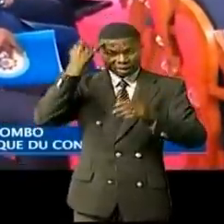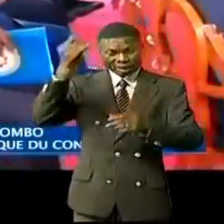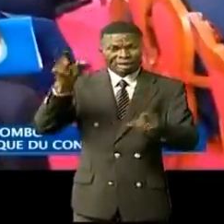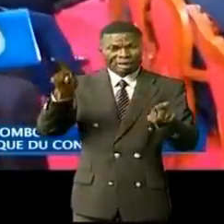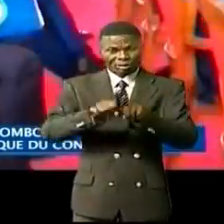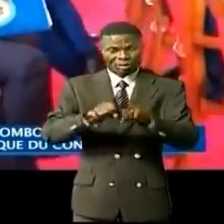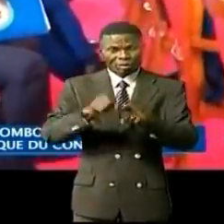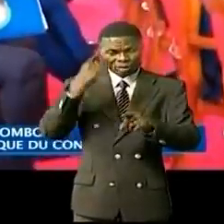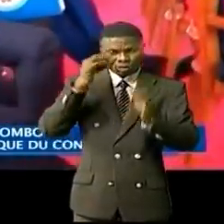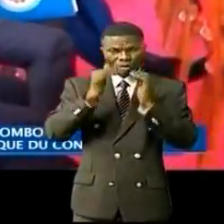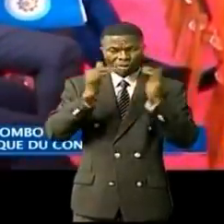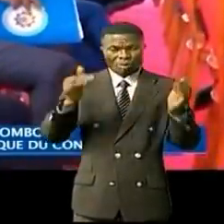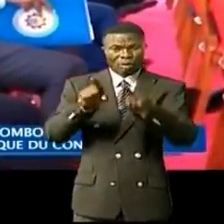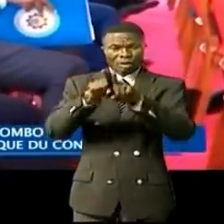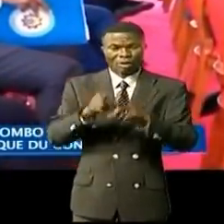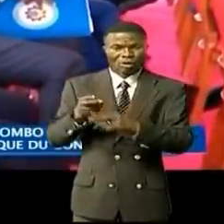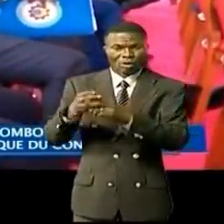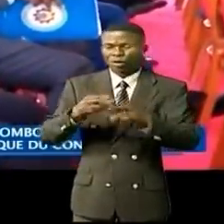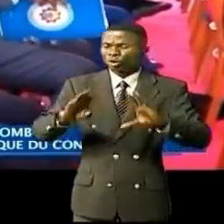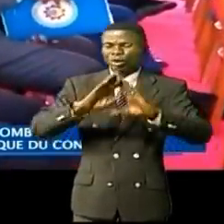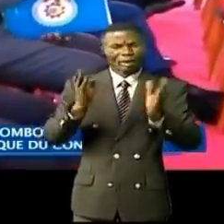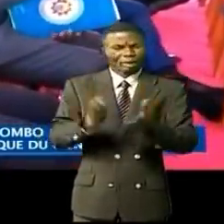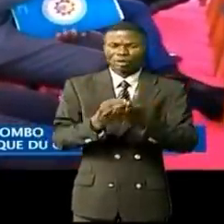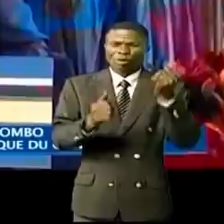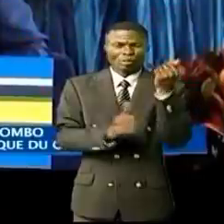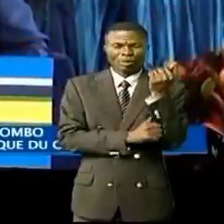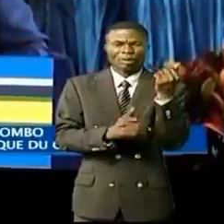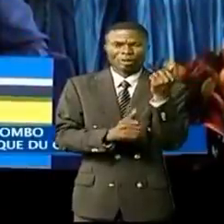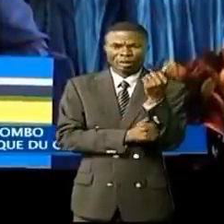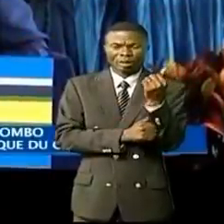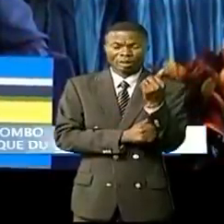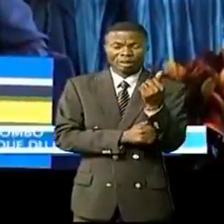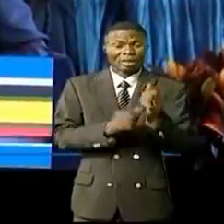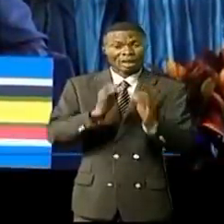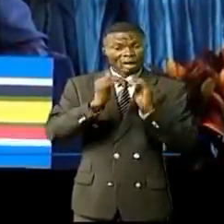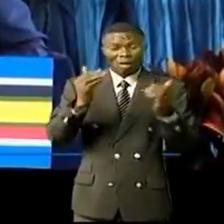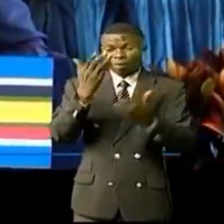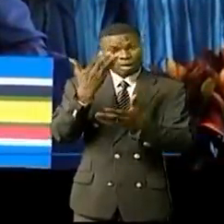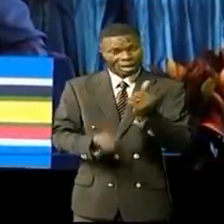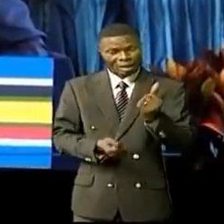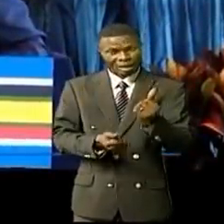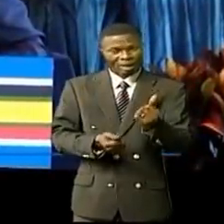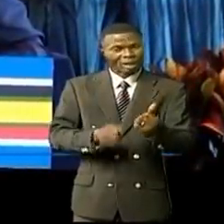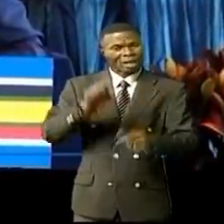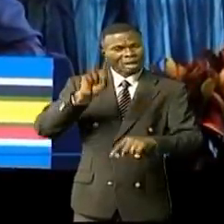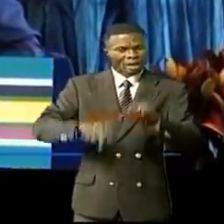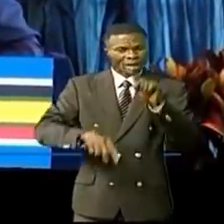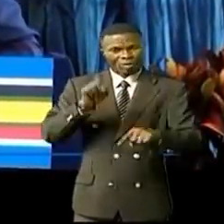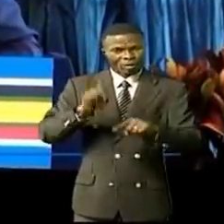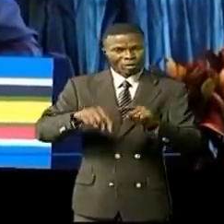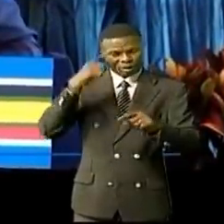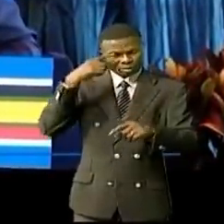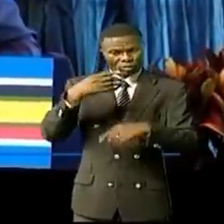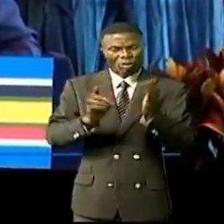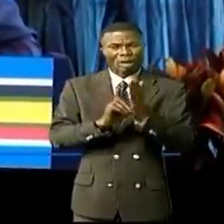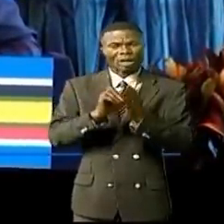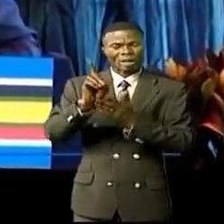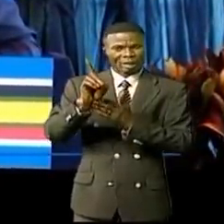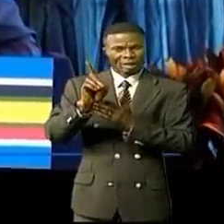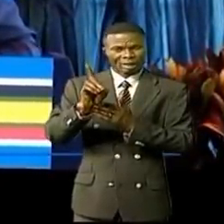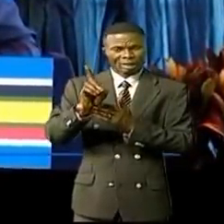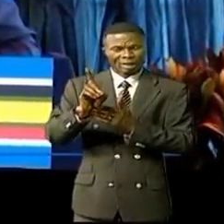la paix et la sécurité de tous, sans lesquels il devient improbable de réaliser les buts